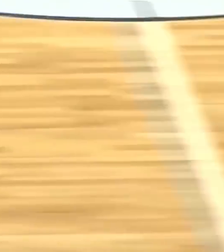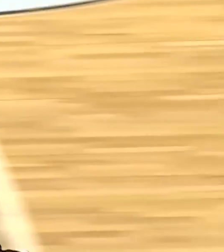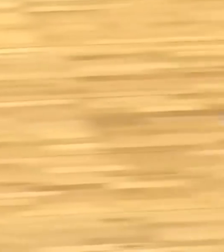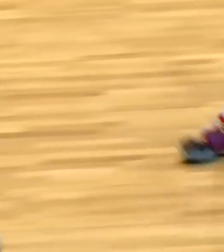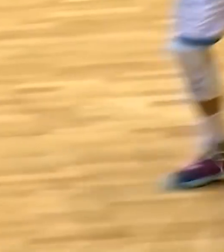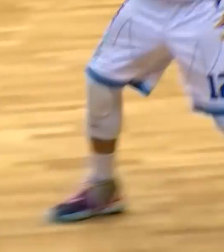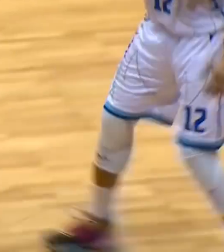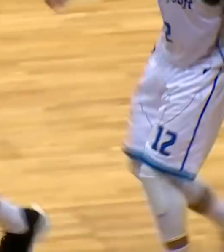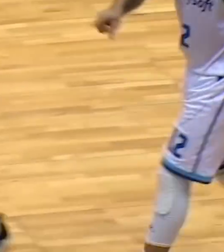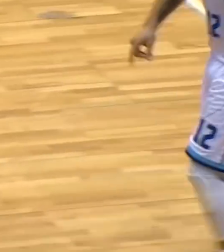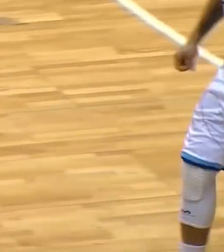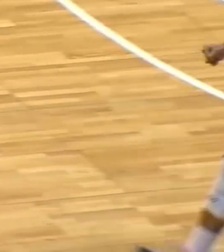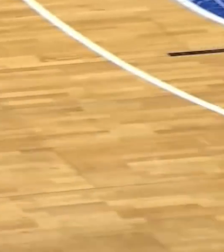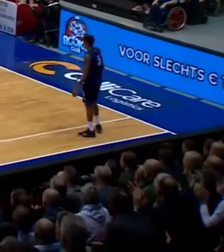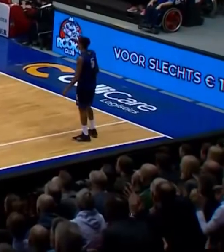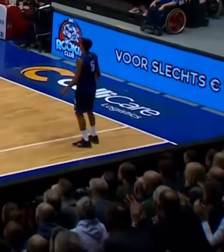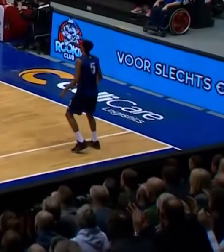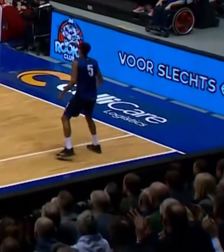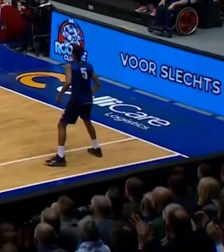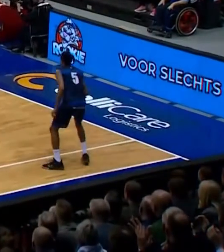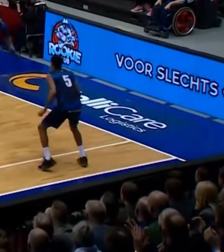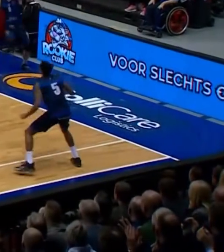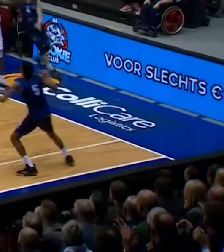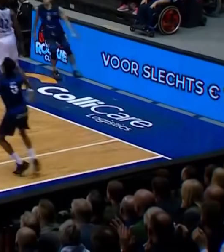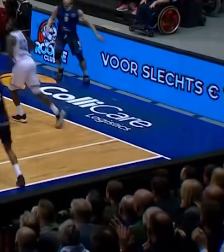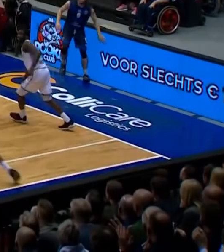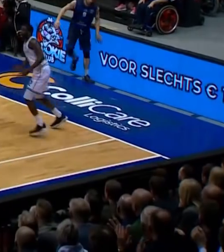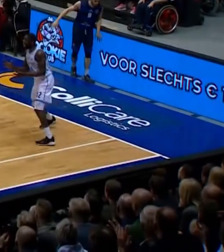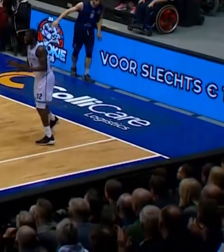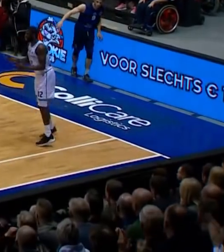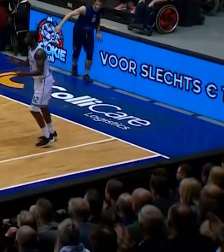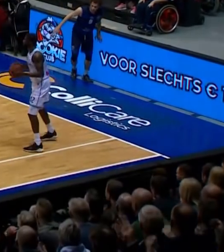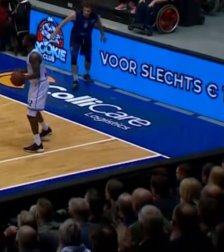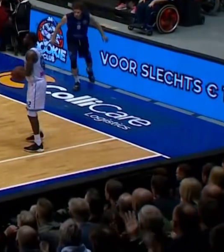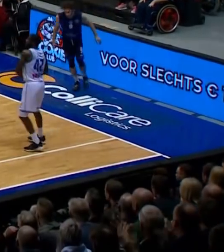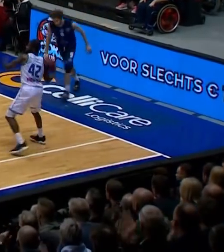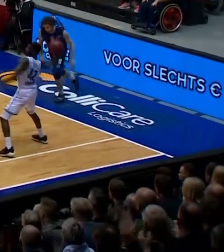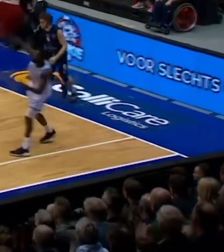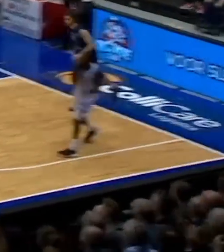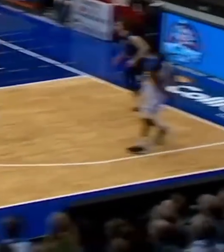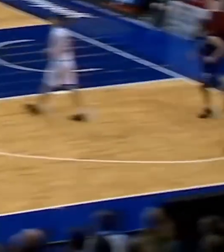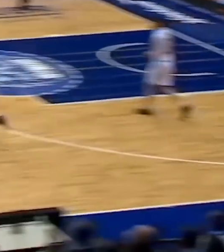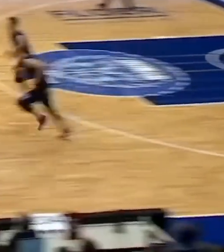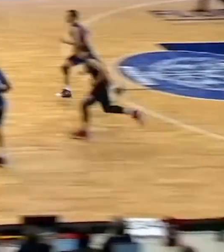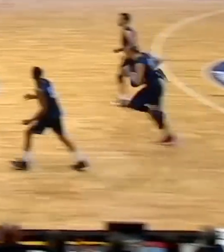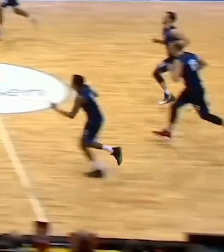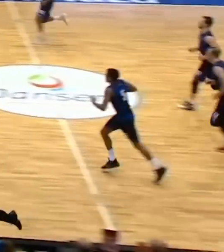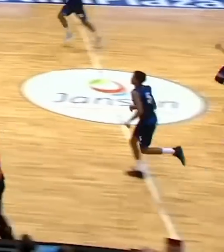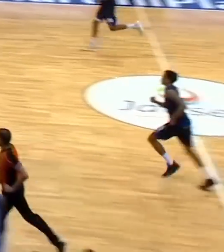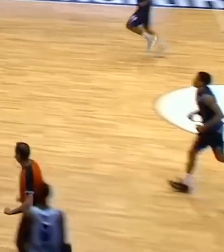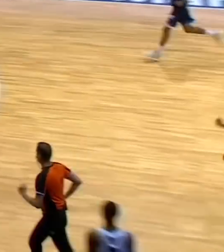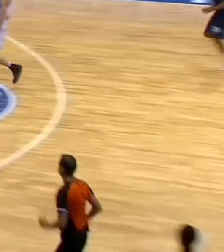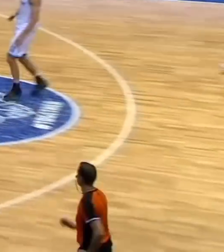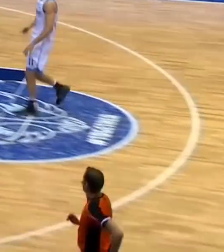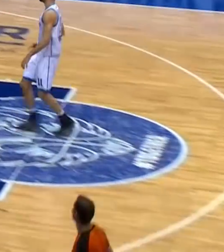had de genadeklap eigenlijk al gegeven. Een mooie slotfase is van deze wedstrijd. En dan een